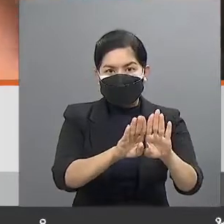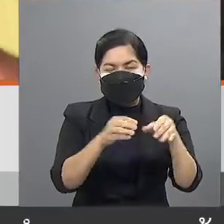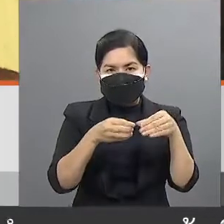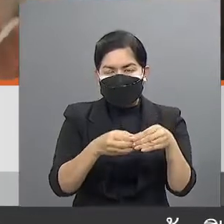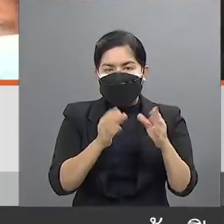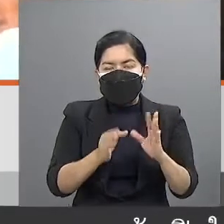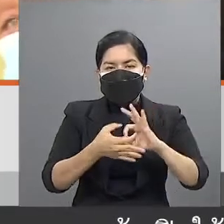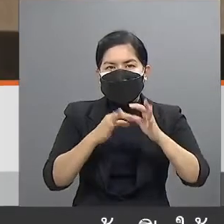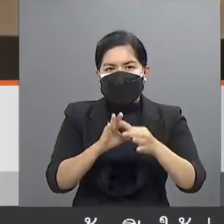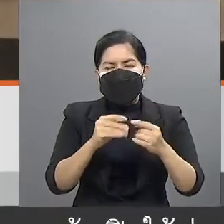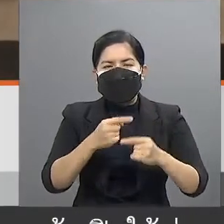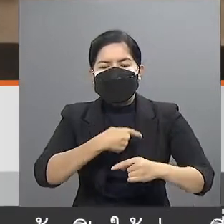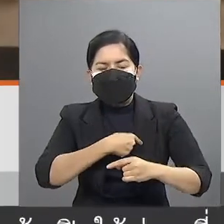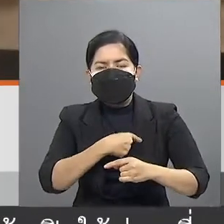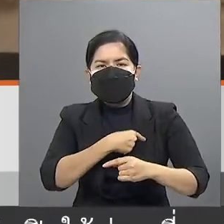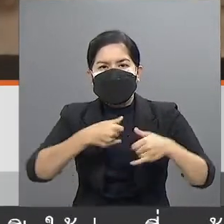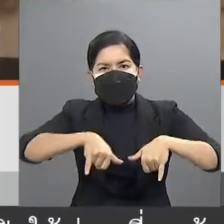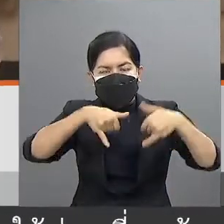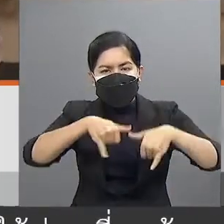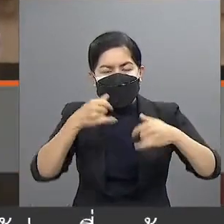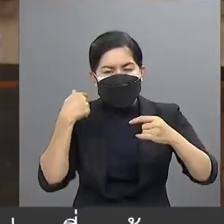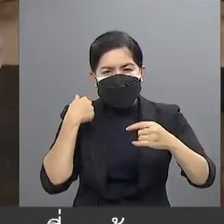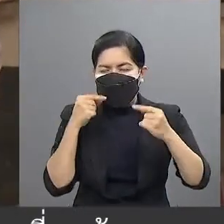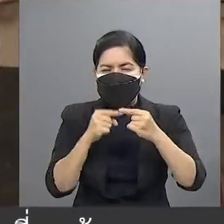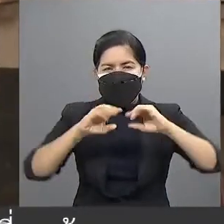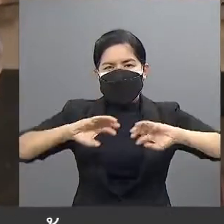เหลือจากหน่วยงานภาครัฐทั้งที่เป็นธุรกิจสร้างรายได้